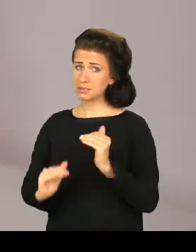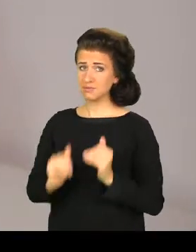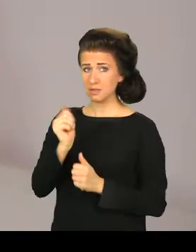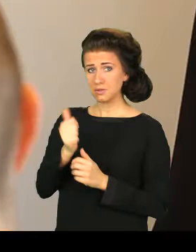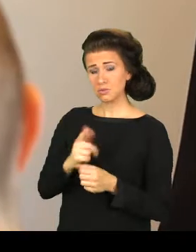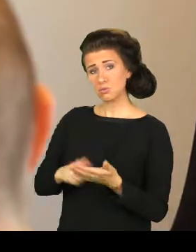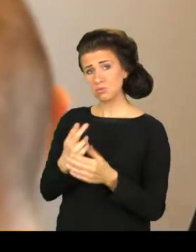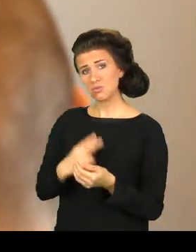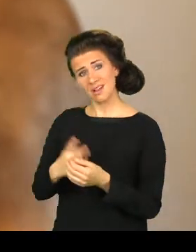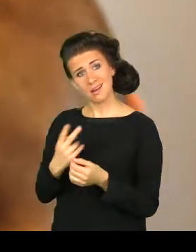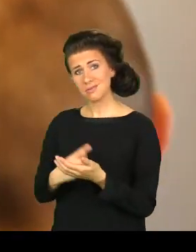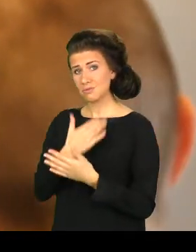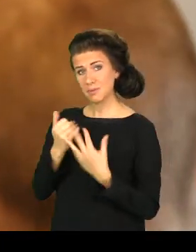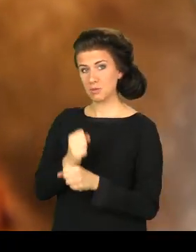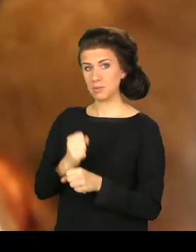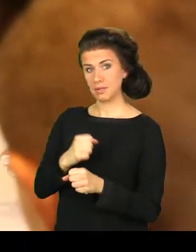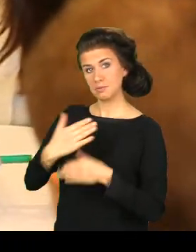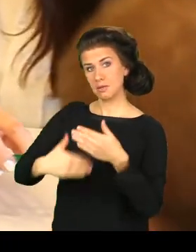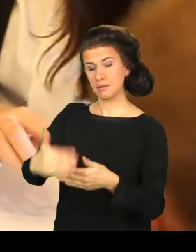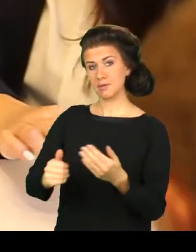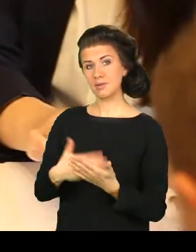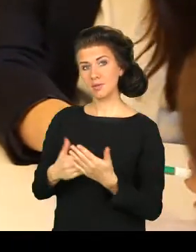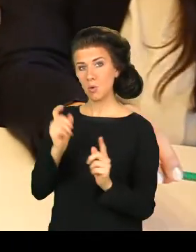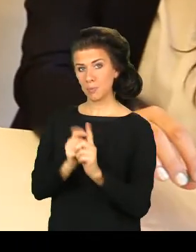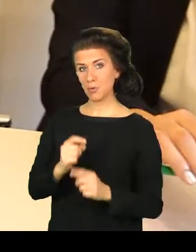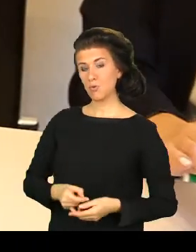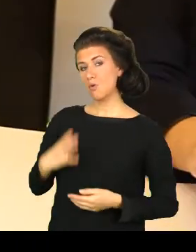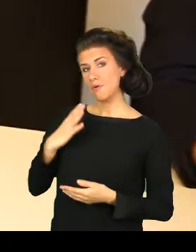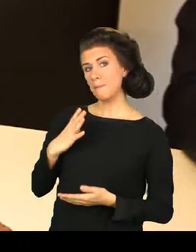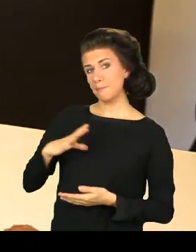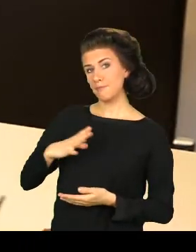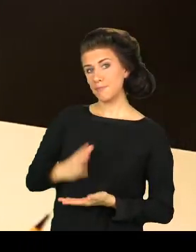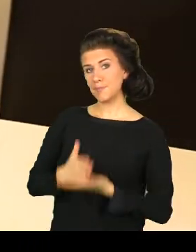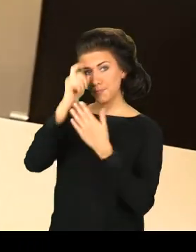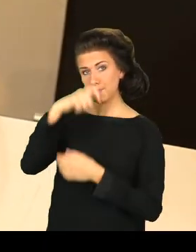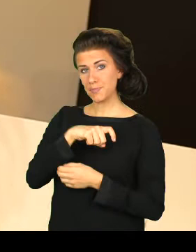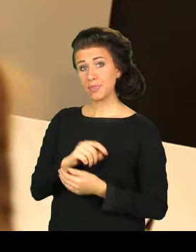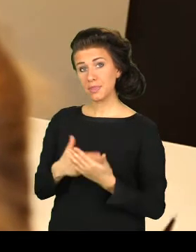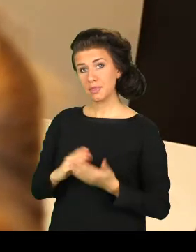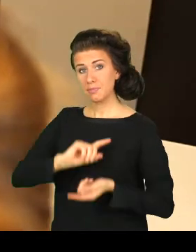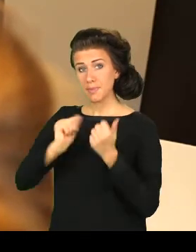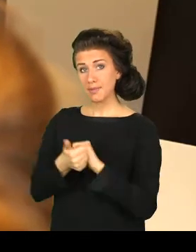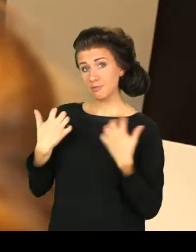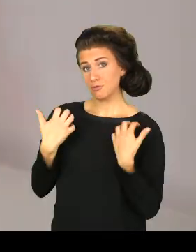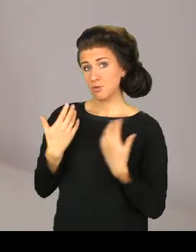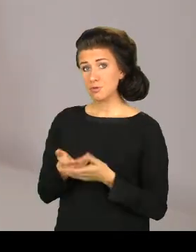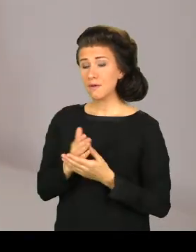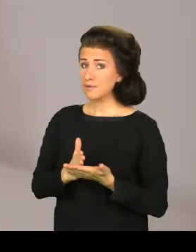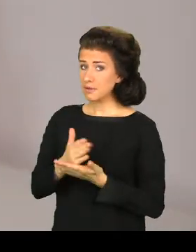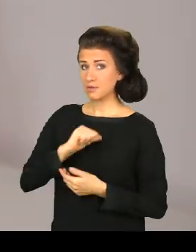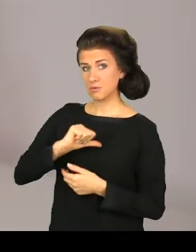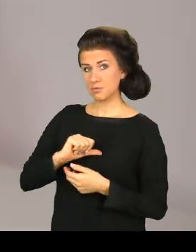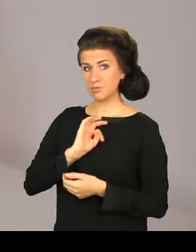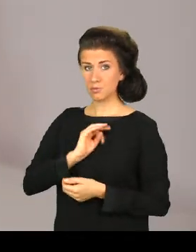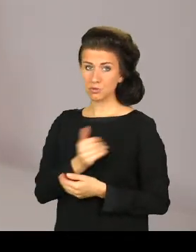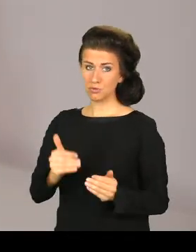czynniki, które często wykluczają z życia społeczeństwa. Niezbędnym punktem wyjścia jest wsparcie psychologiczne, motywujące do konstruktywnych zmian w życiu, wiary w siebie